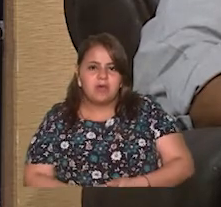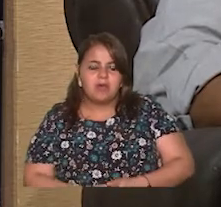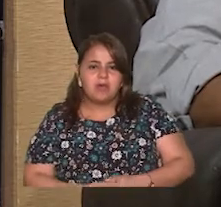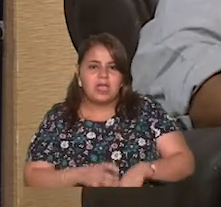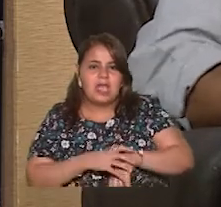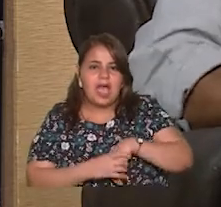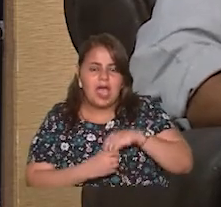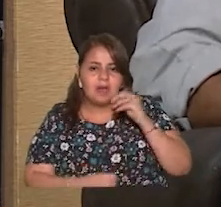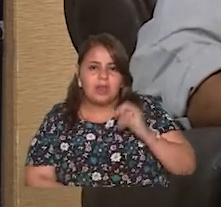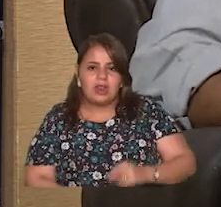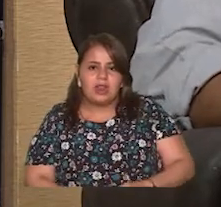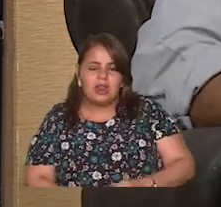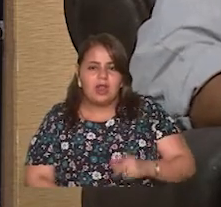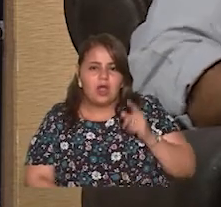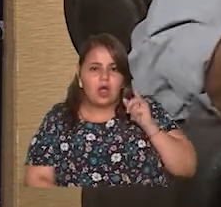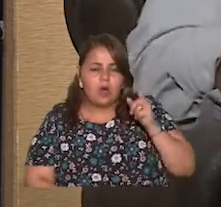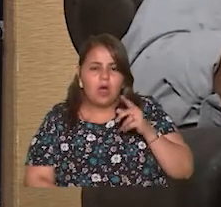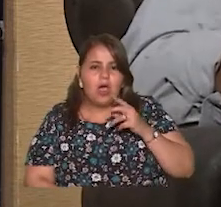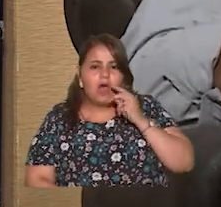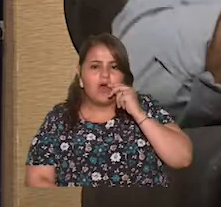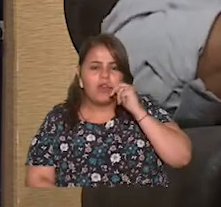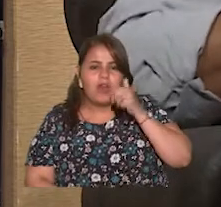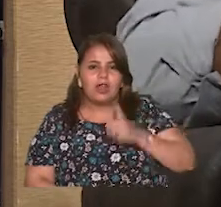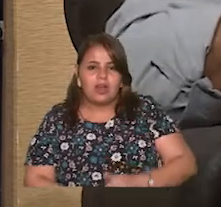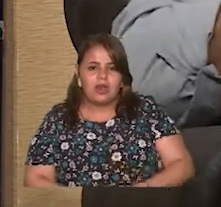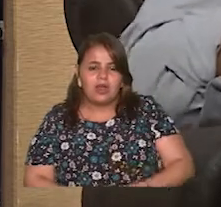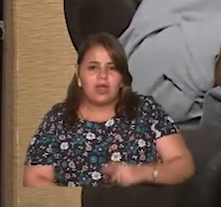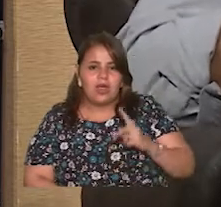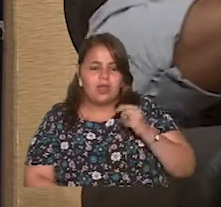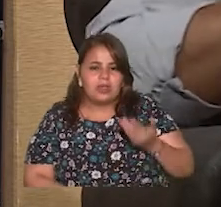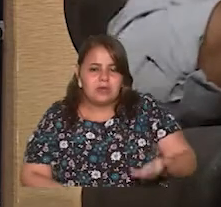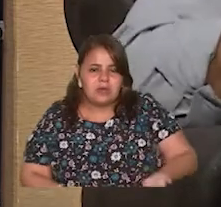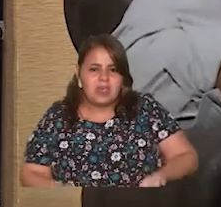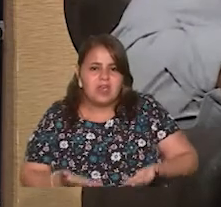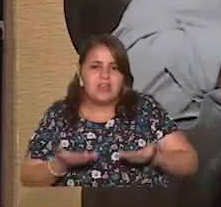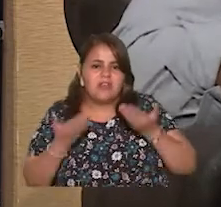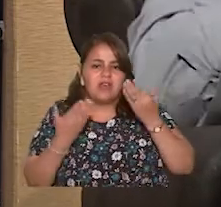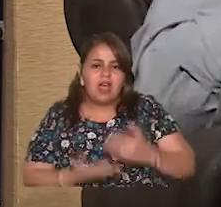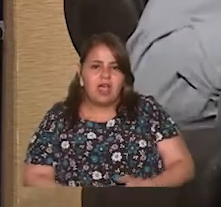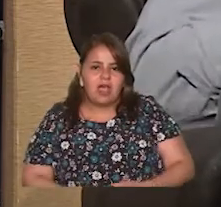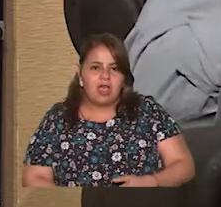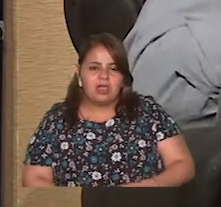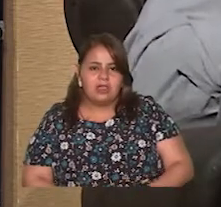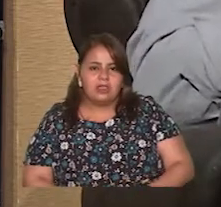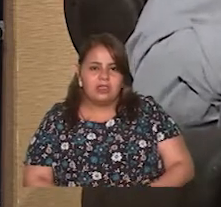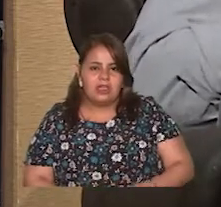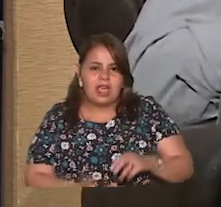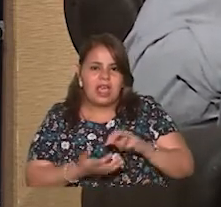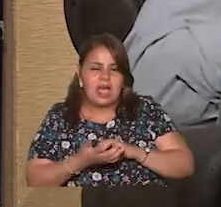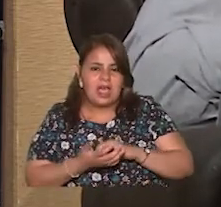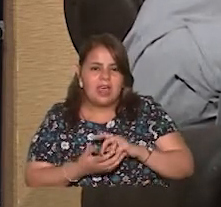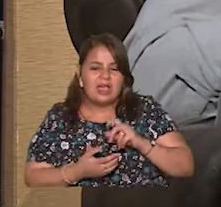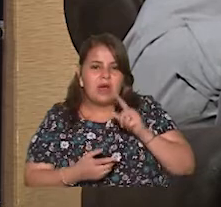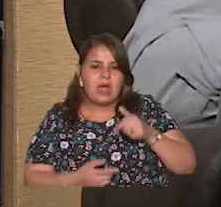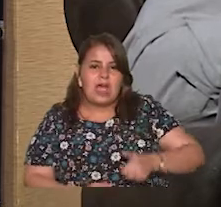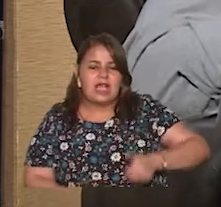كلام بس. لا، هو راجل دايما بحب اقول العباره دي، هو بيرفع البار، للناس اللي حواليه، يخليهم افضل،